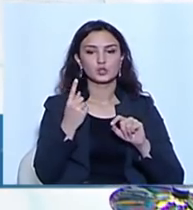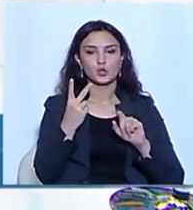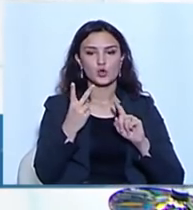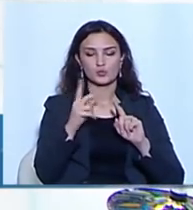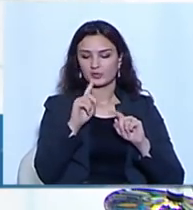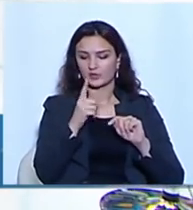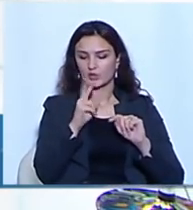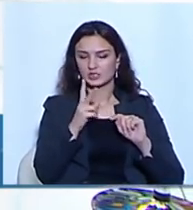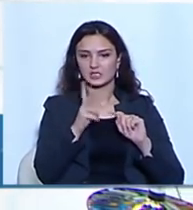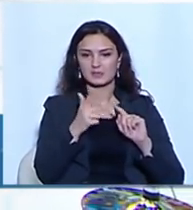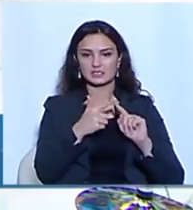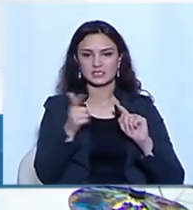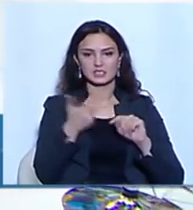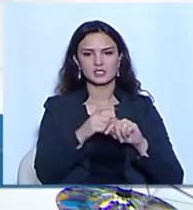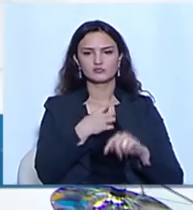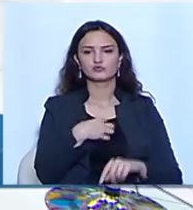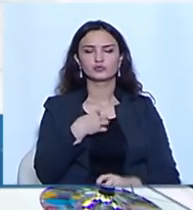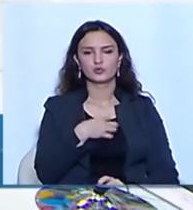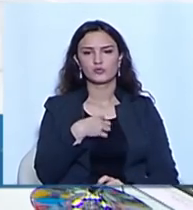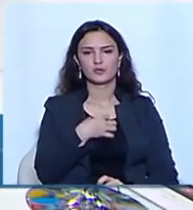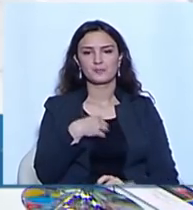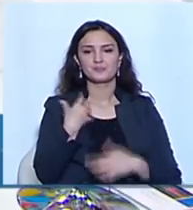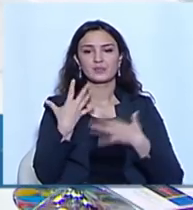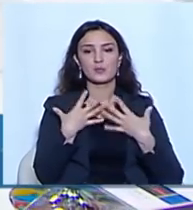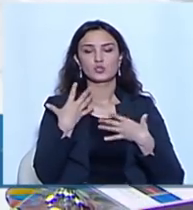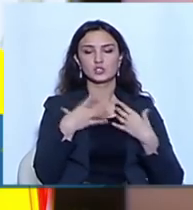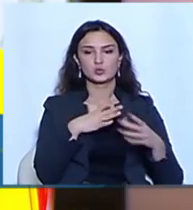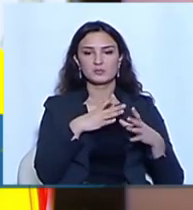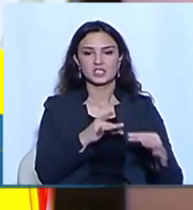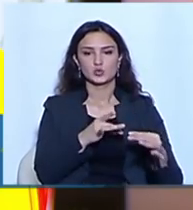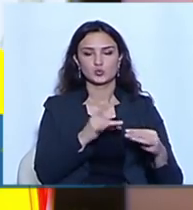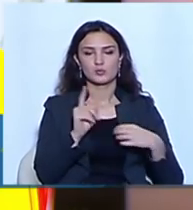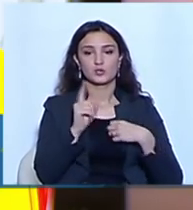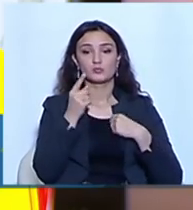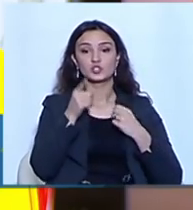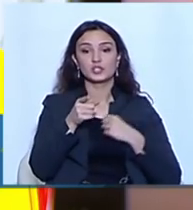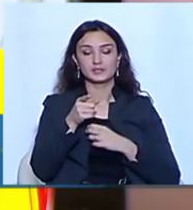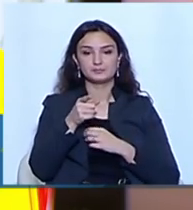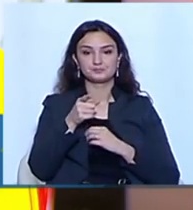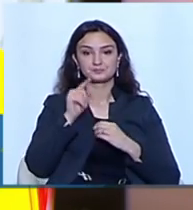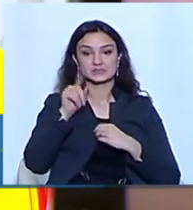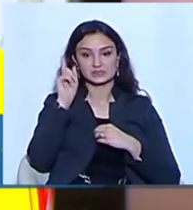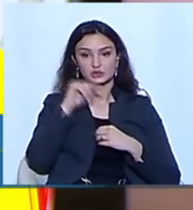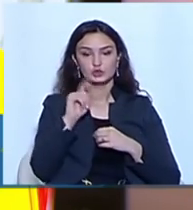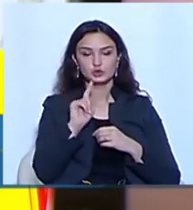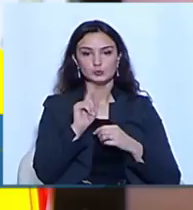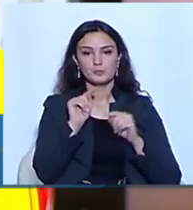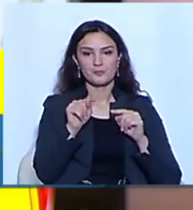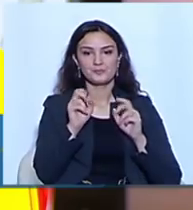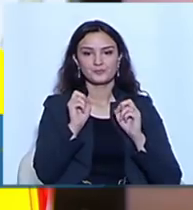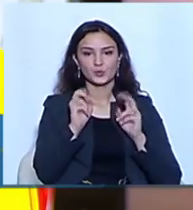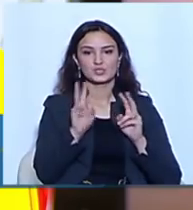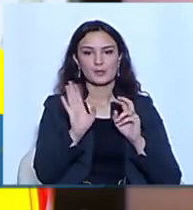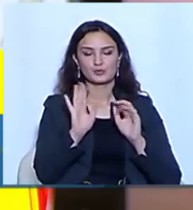2-3 წელი არის ძალიან მნიშვნელოვანი ემოციური მიჯაჭულობისთვის, რომ შენ მან იცის, რომ მას